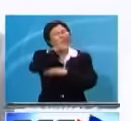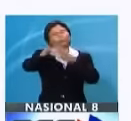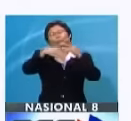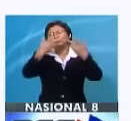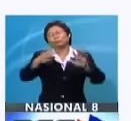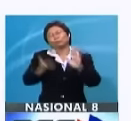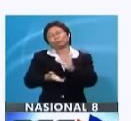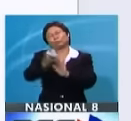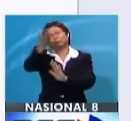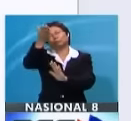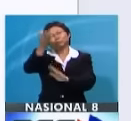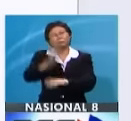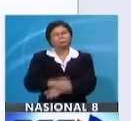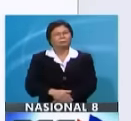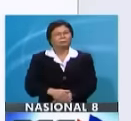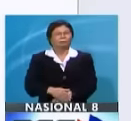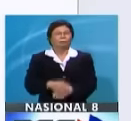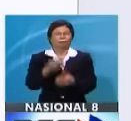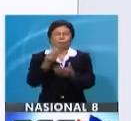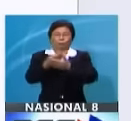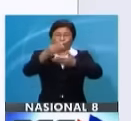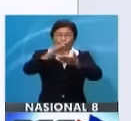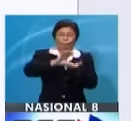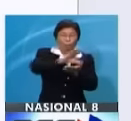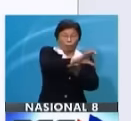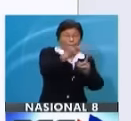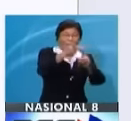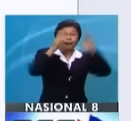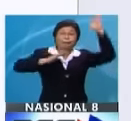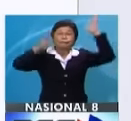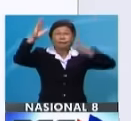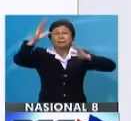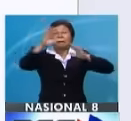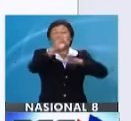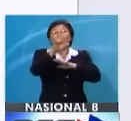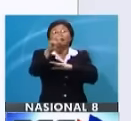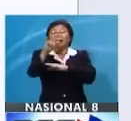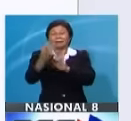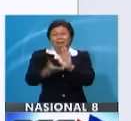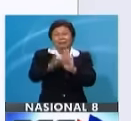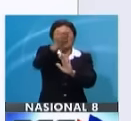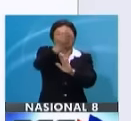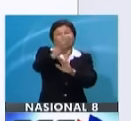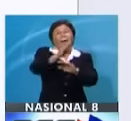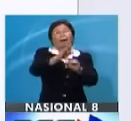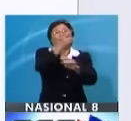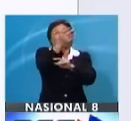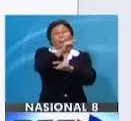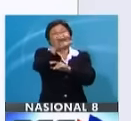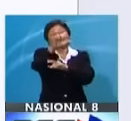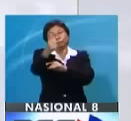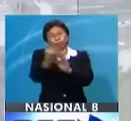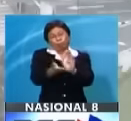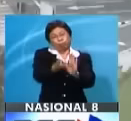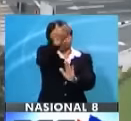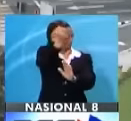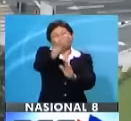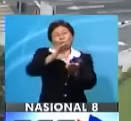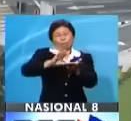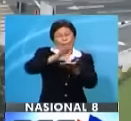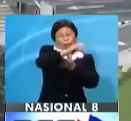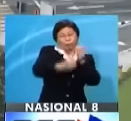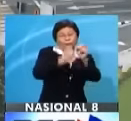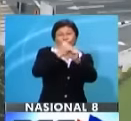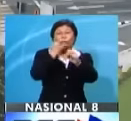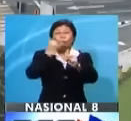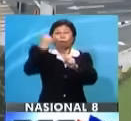naik. Aliran masuk pelaburan ke Malaysia juga mengalami tren menaik sepanjang RMK-10 dengan prestasi pelaburan tahun